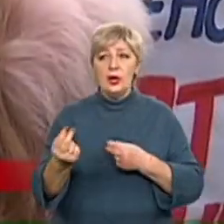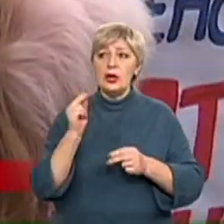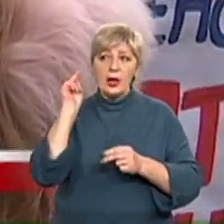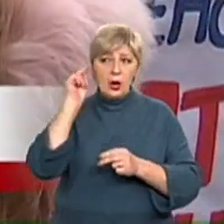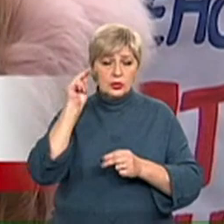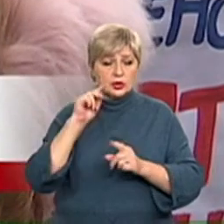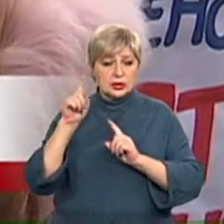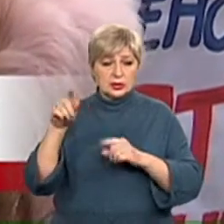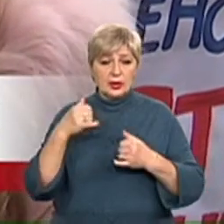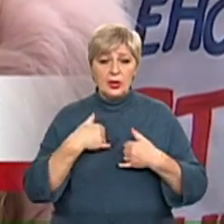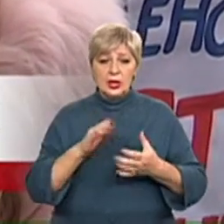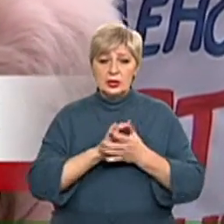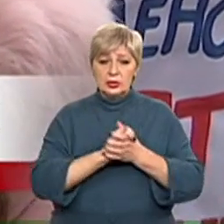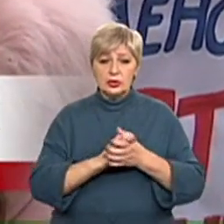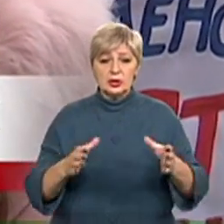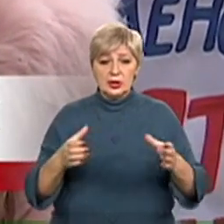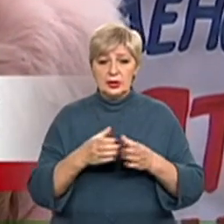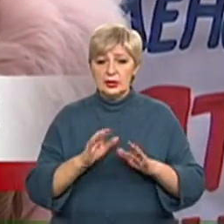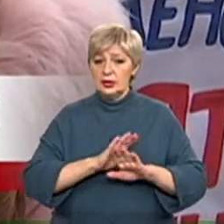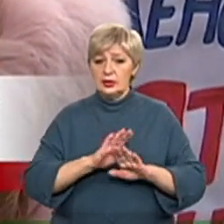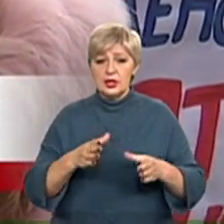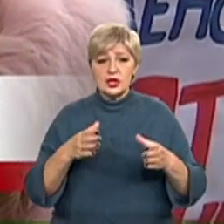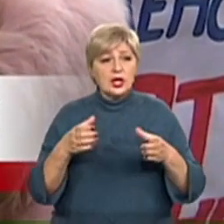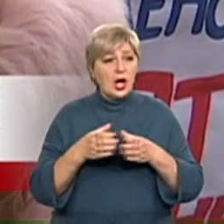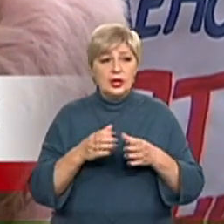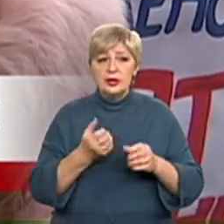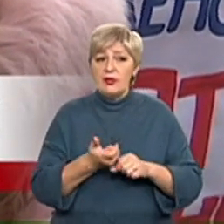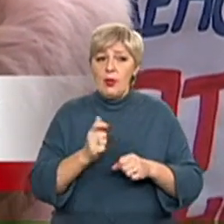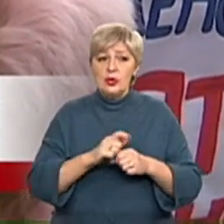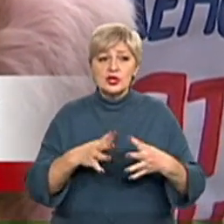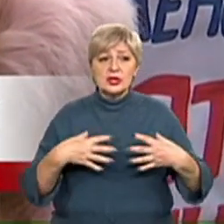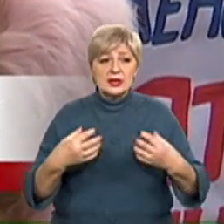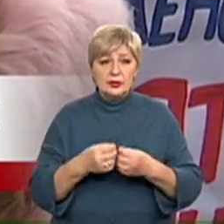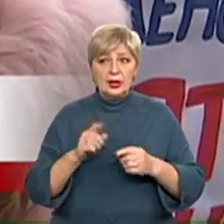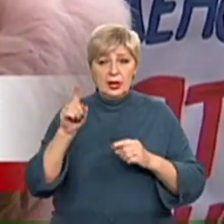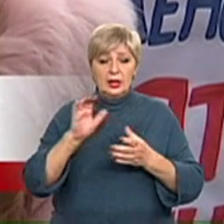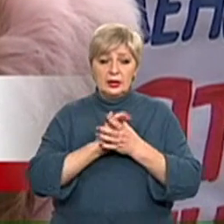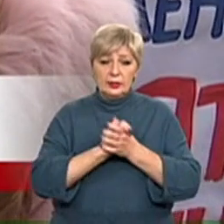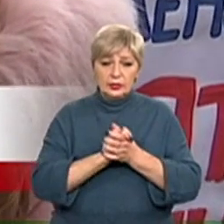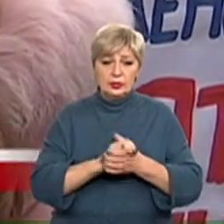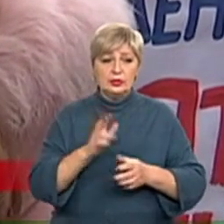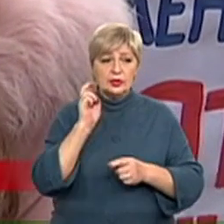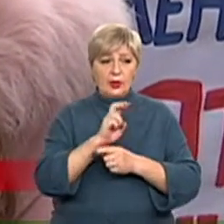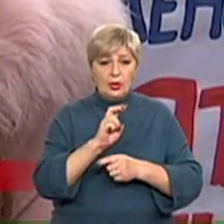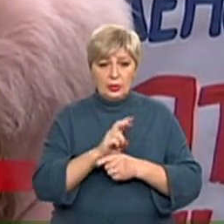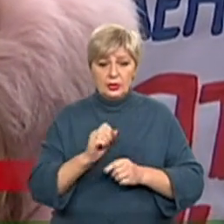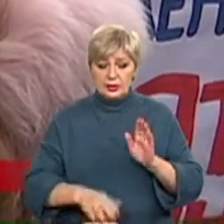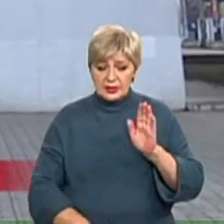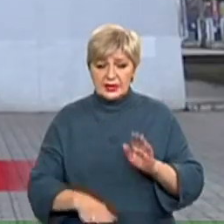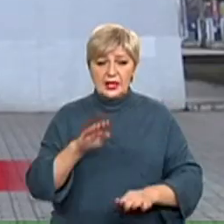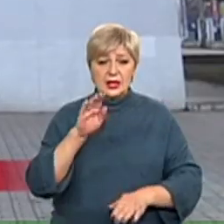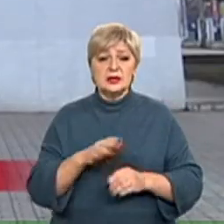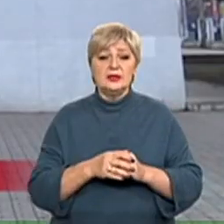У нас дружний колектив, навіть не колектив, а більше сім'я. Тому що ми там і дружні, і ходимо з